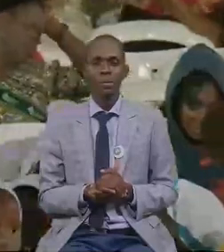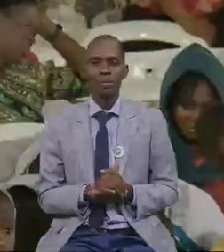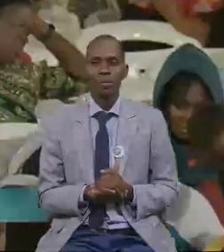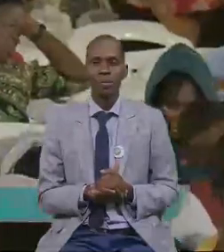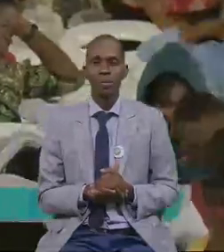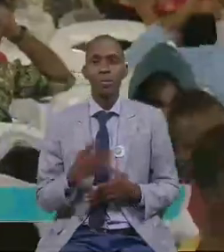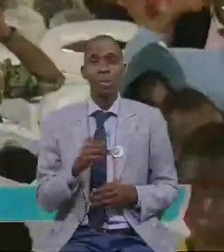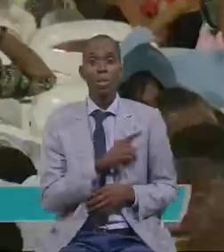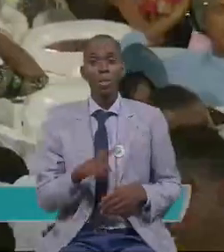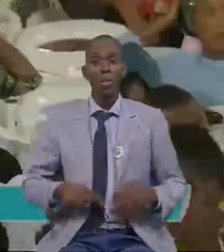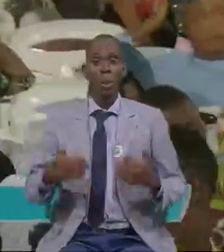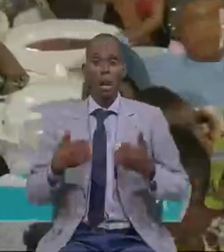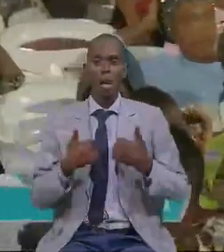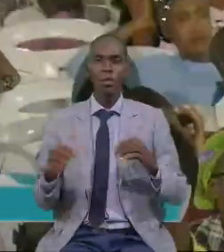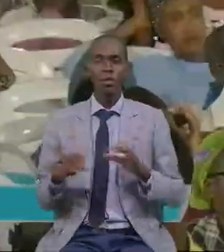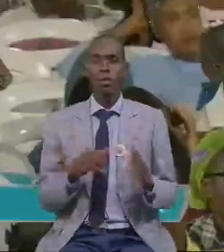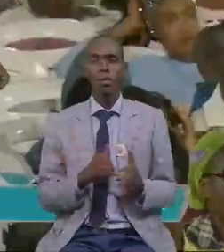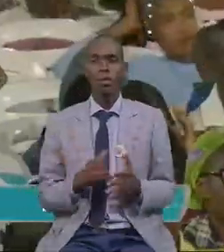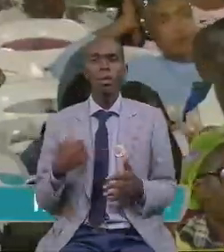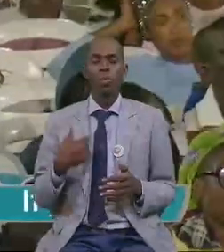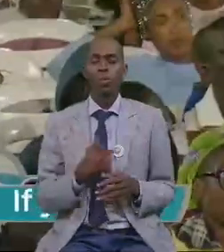Le Seigneur l'a fait.